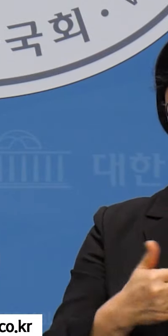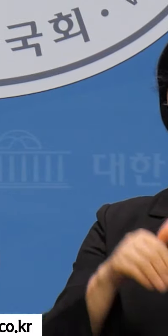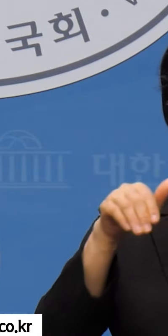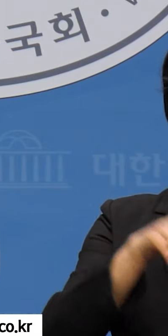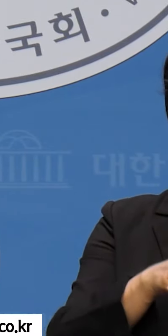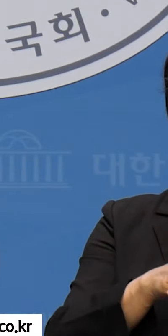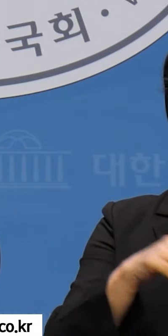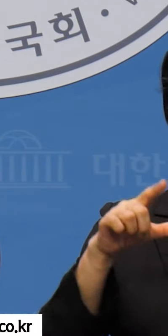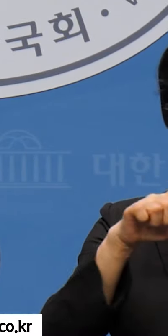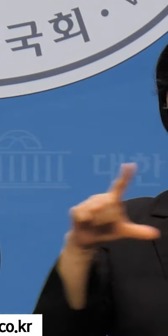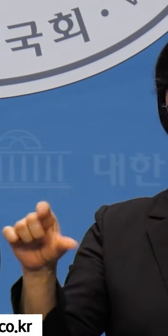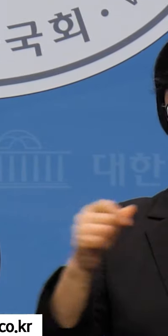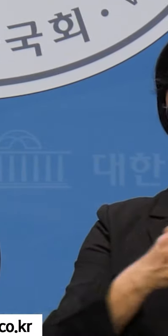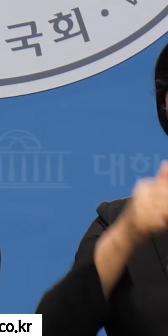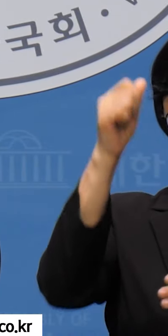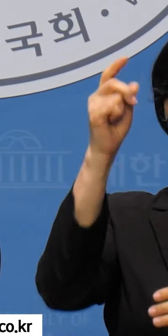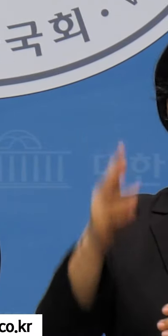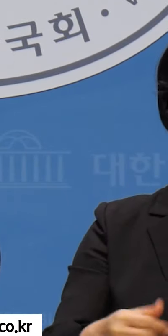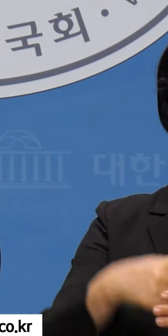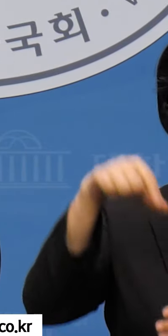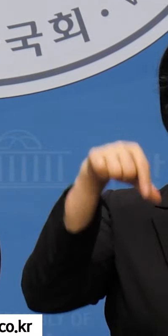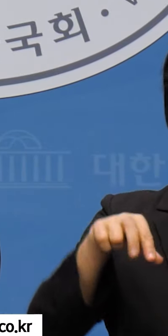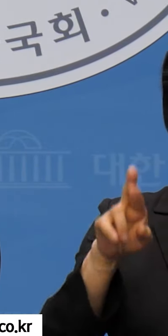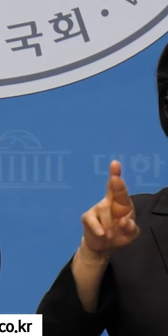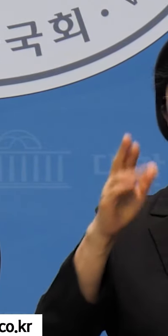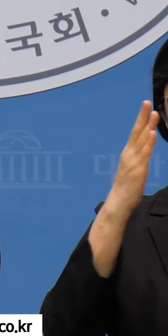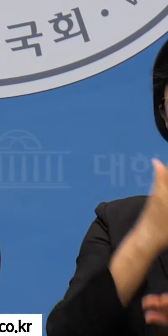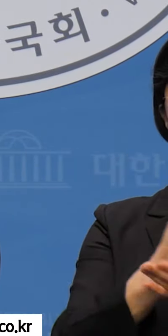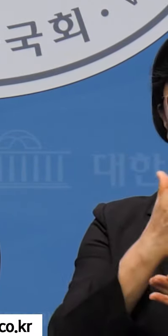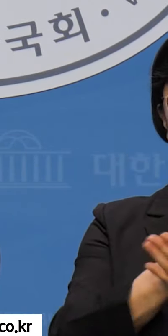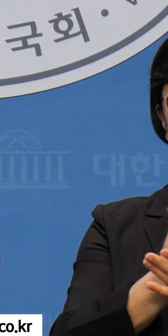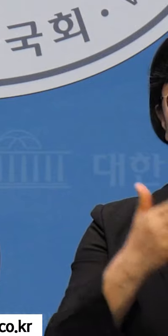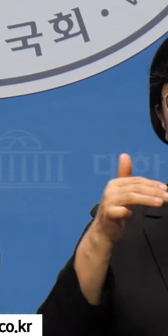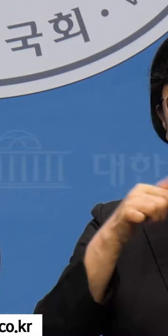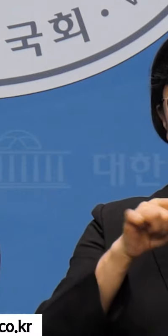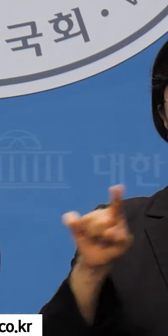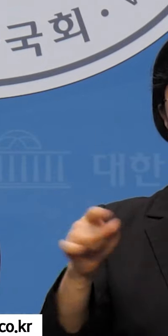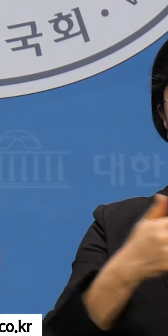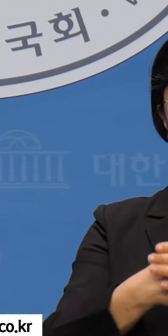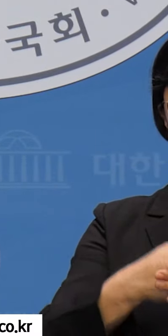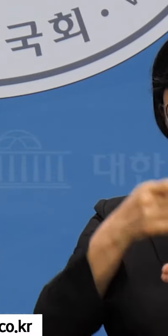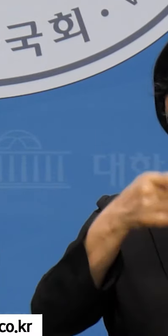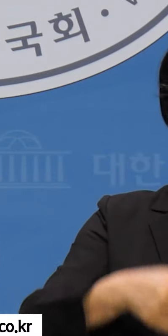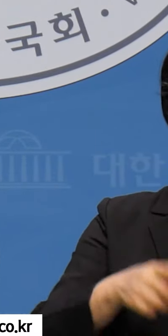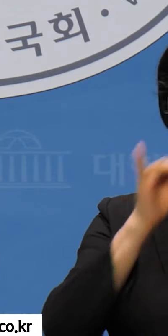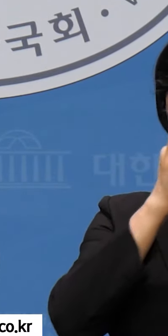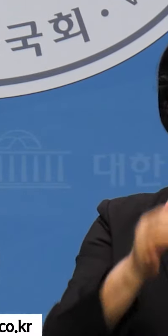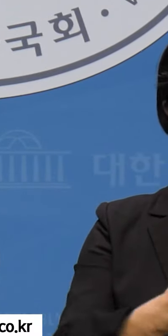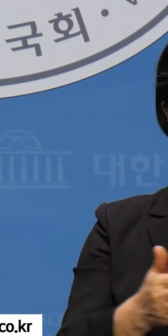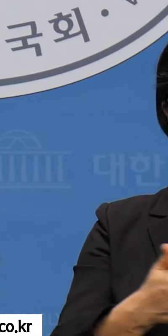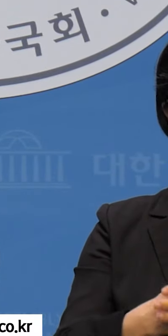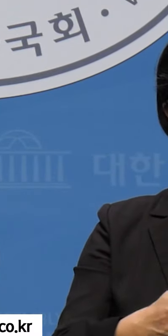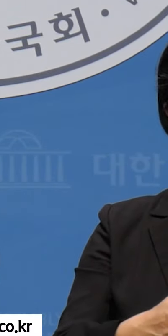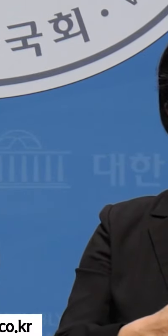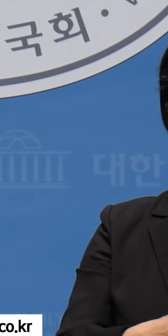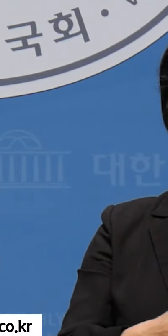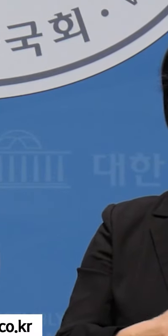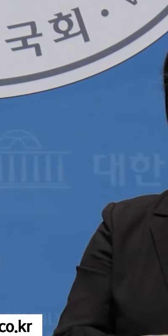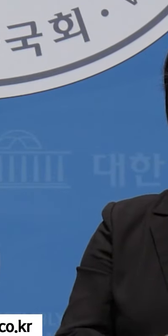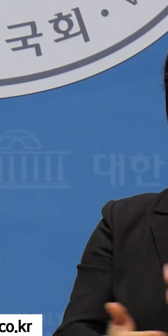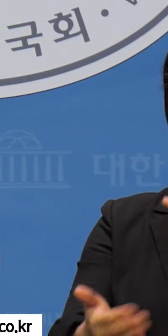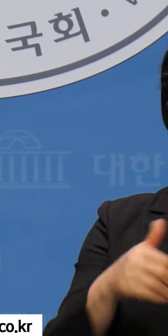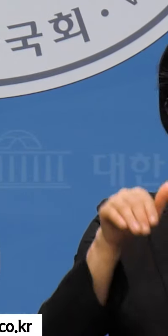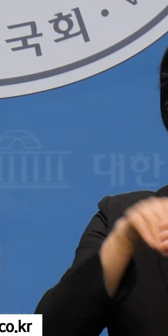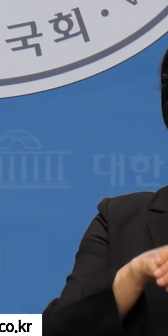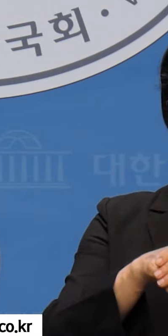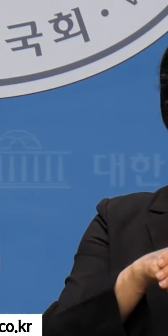사전투표용지 일련번호 QR코드가 아닌 1차원 바코드로 인쇄. 3.